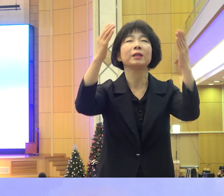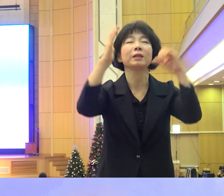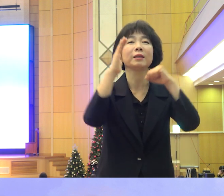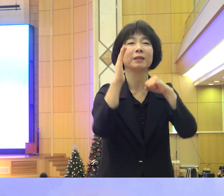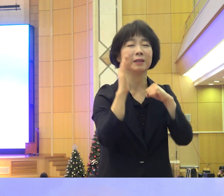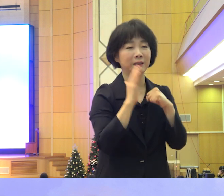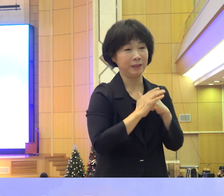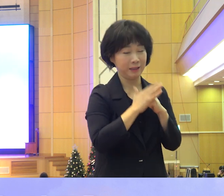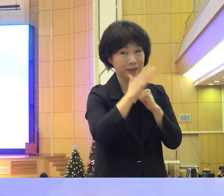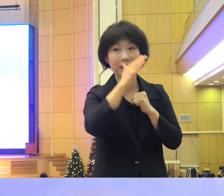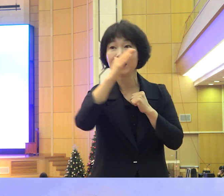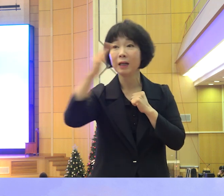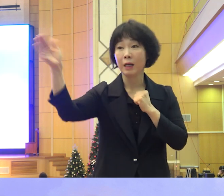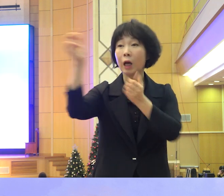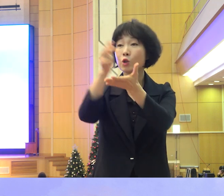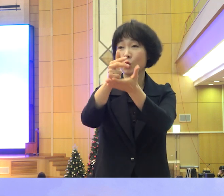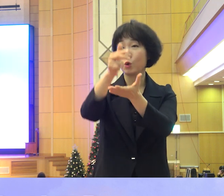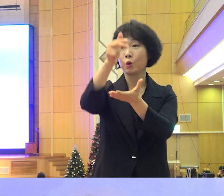찬양하오니